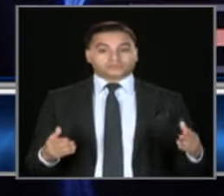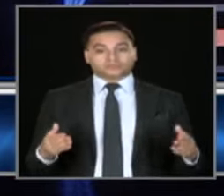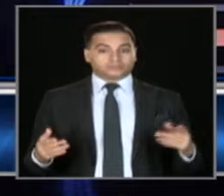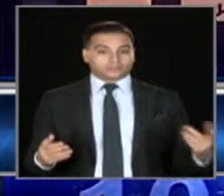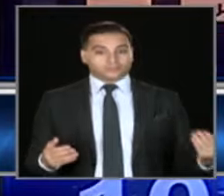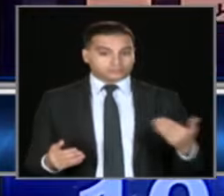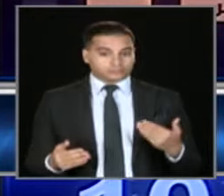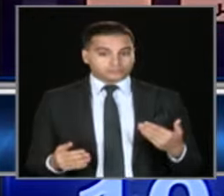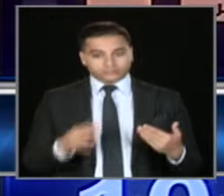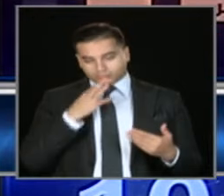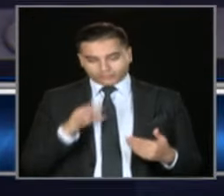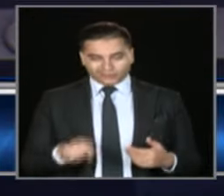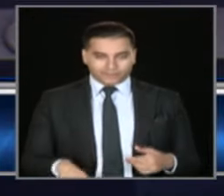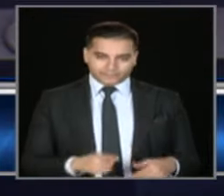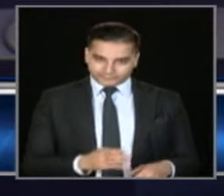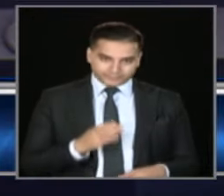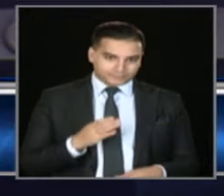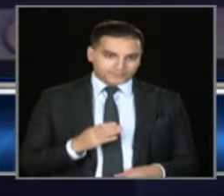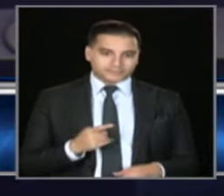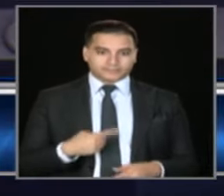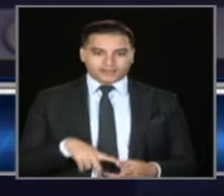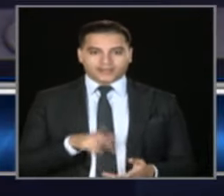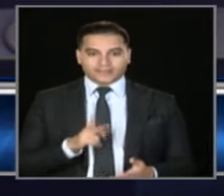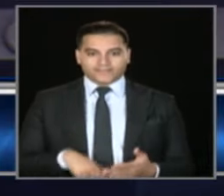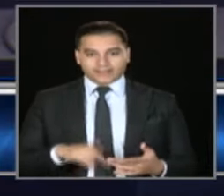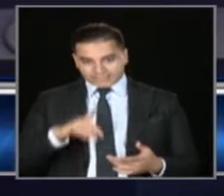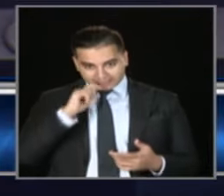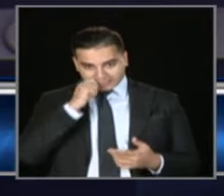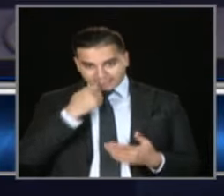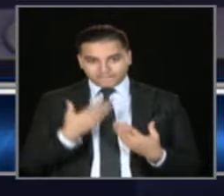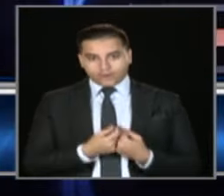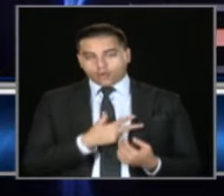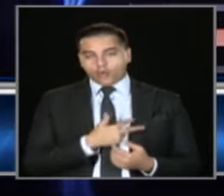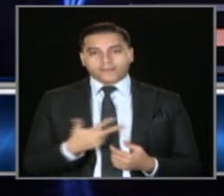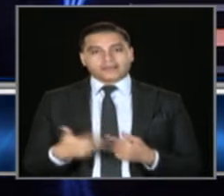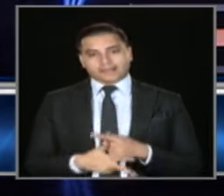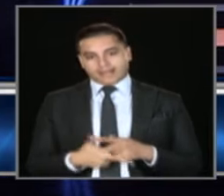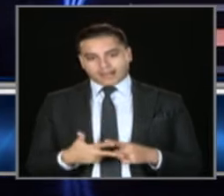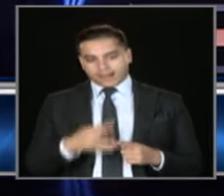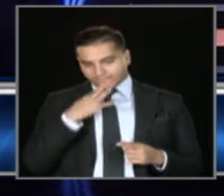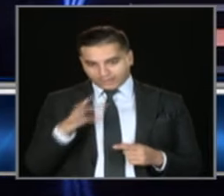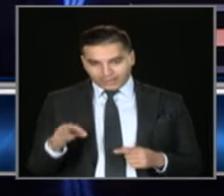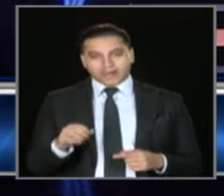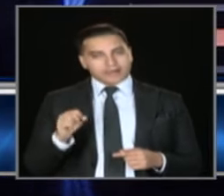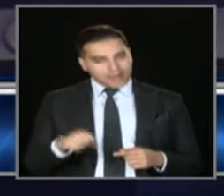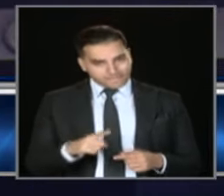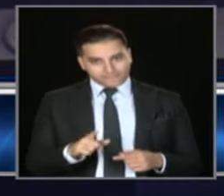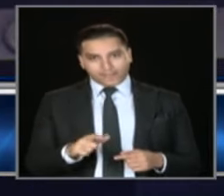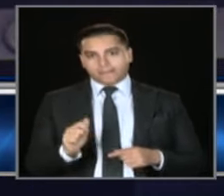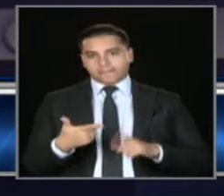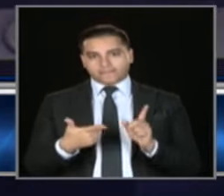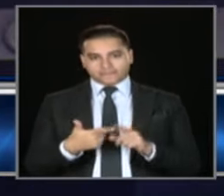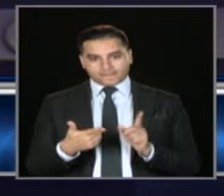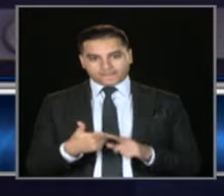محمد عبد العظيم. فرنسا. الاتفاقية السرية دي كانت ما بين 3 حكومات، حكومة فرنسا فعلا،